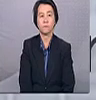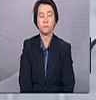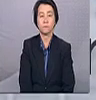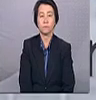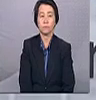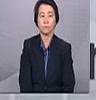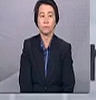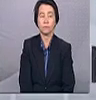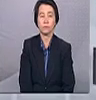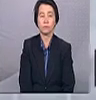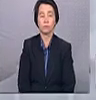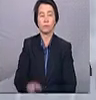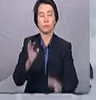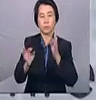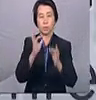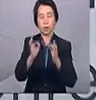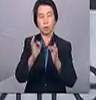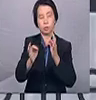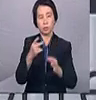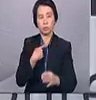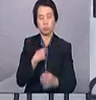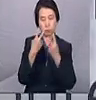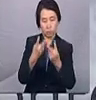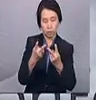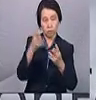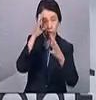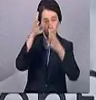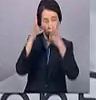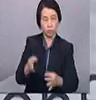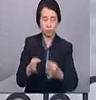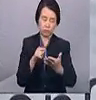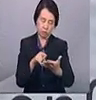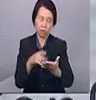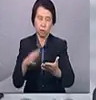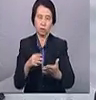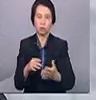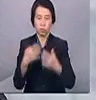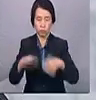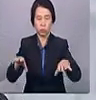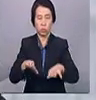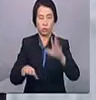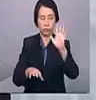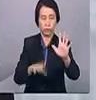So if we were to look into the result that we have, so far we have done